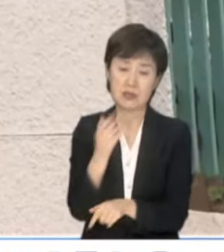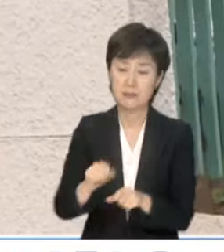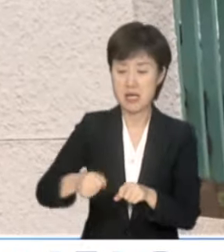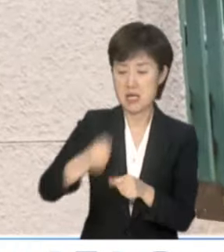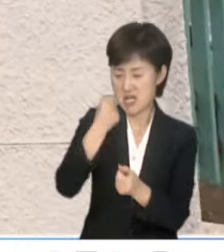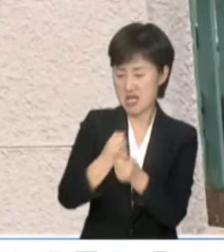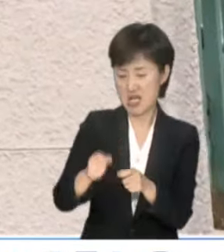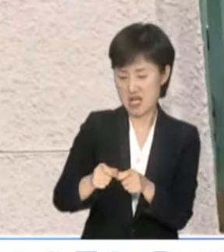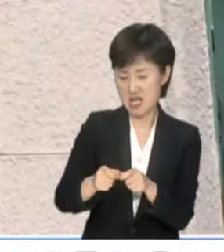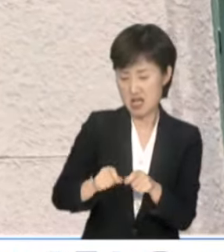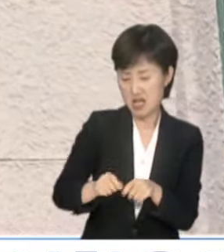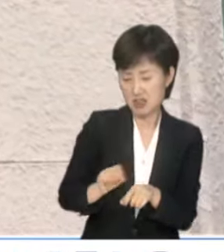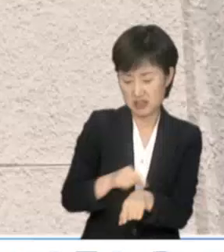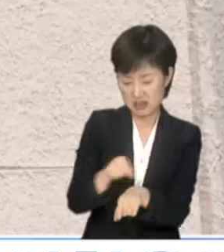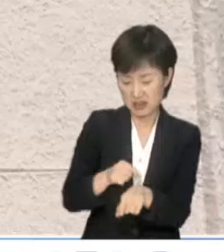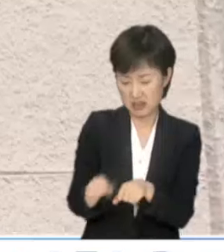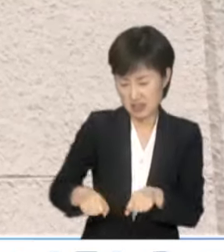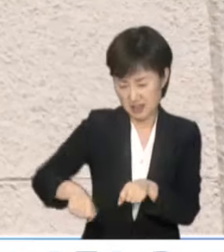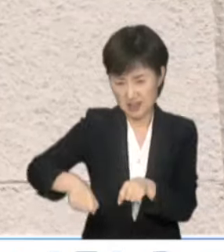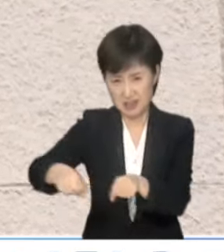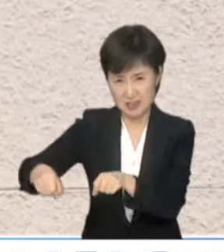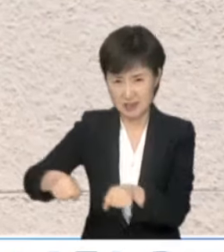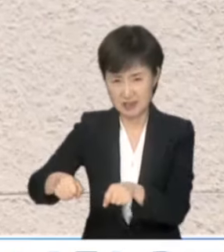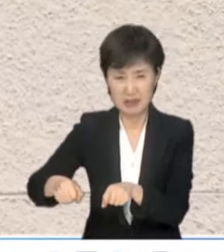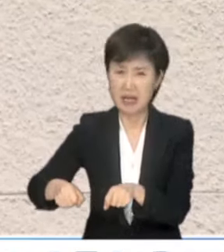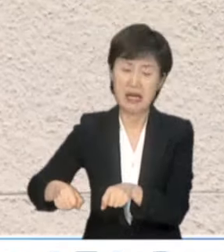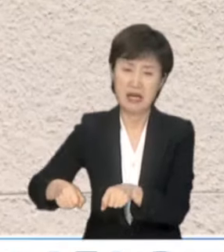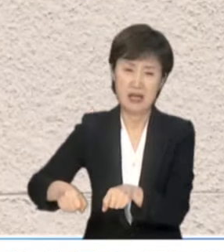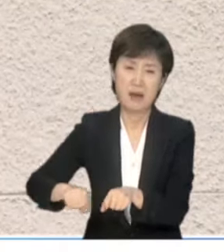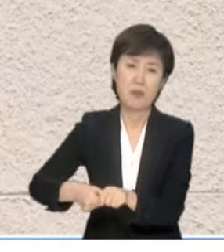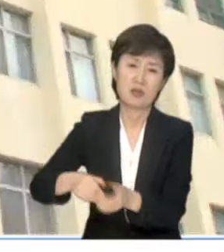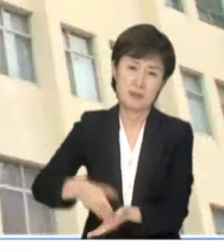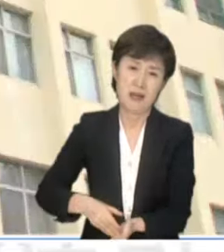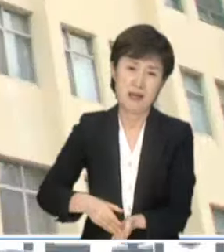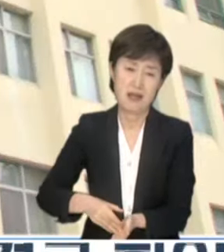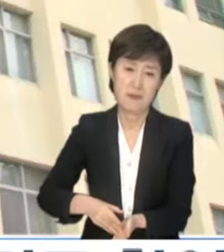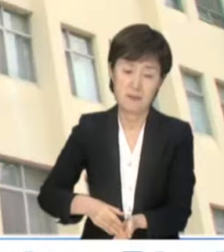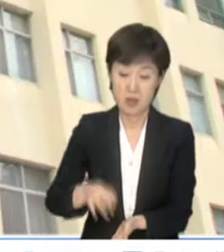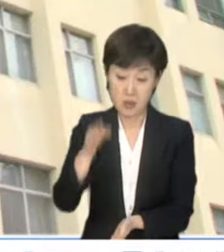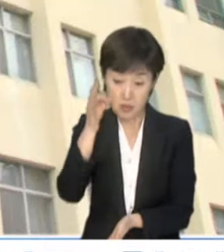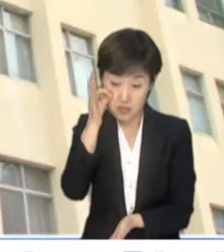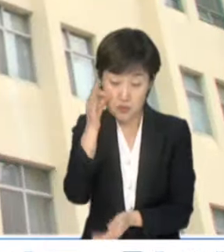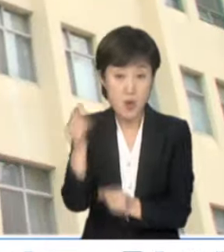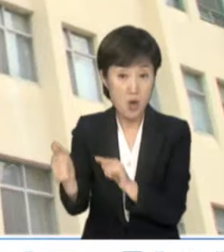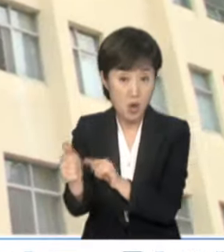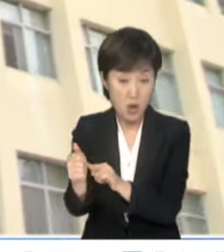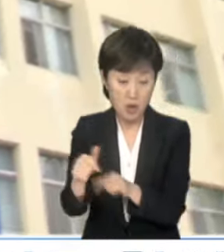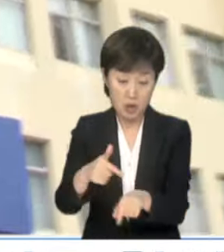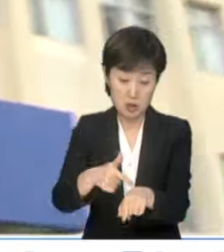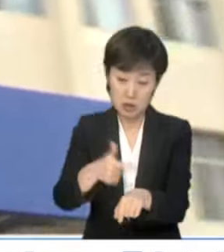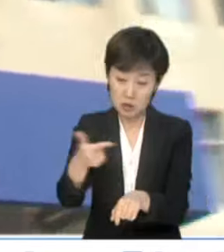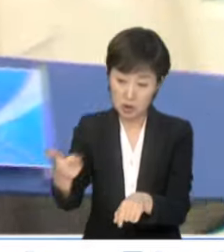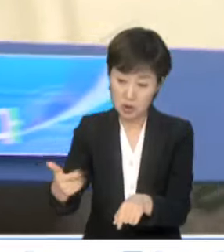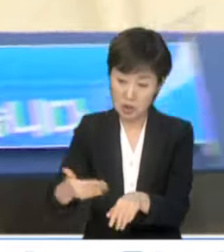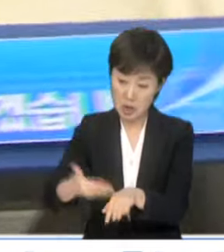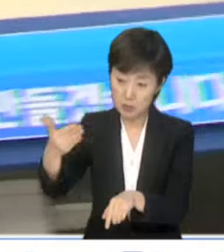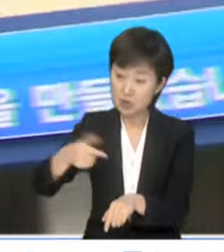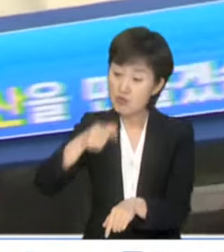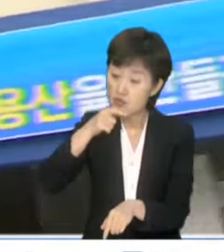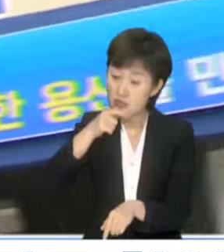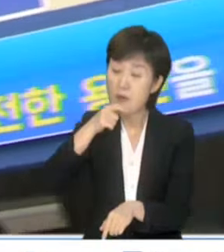위험성이 증대되잖아요. 그렇죠. 그러다 보니까 양형에선 도움이 되지 않는데 지금 일부 보도를 통해서 오후 9시에 식당에서 이제 술을 좀